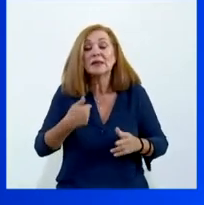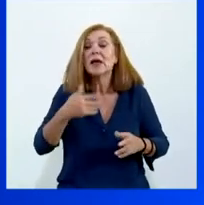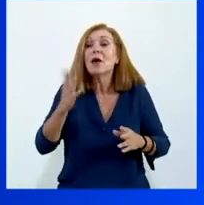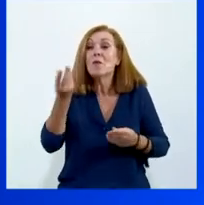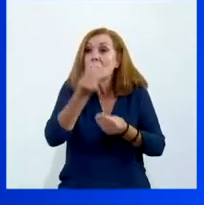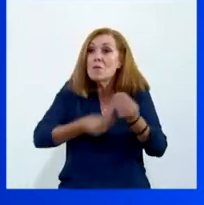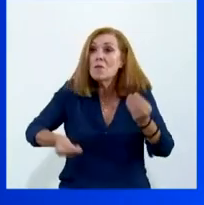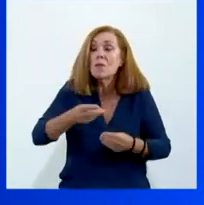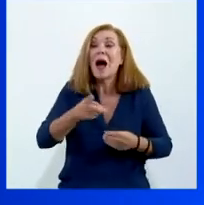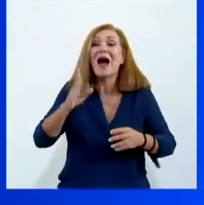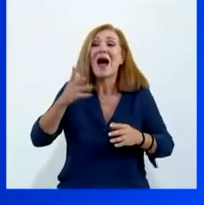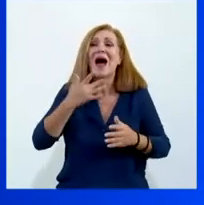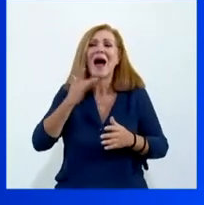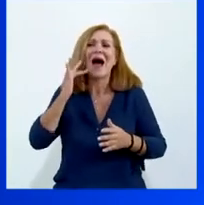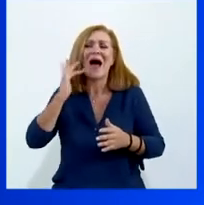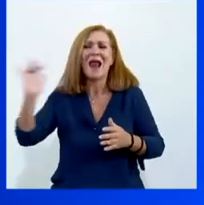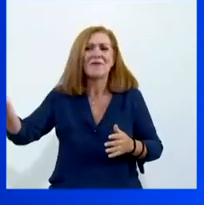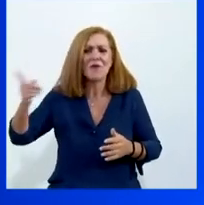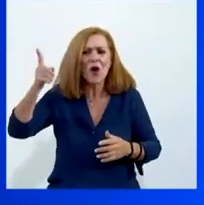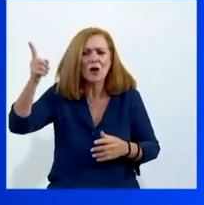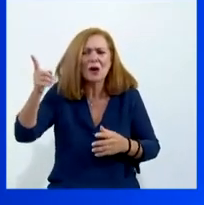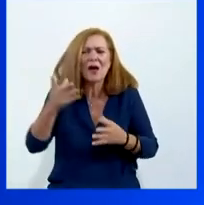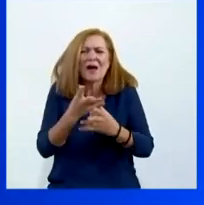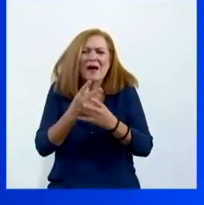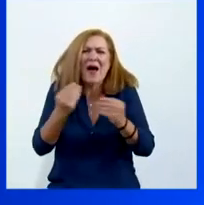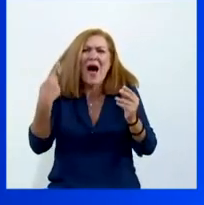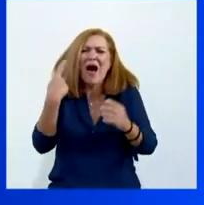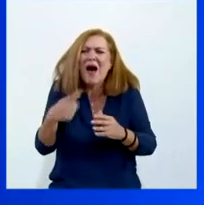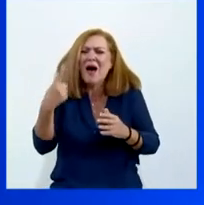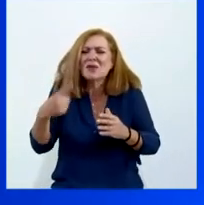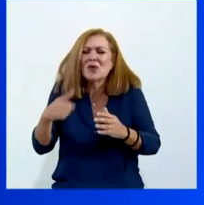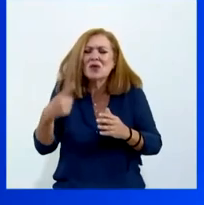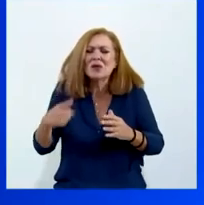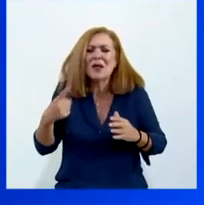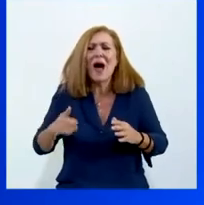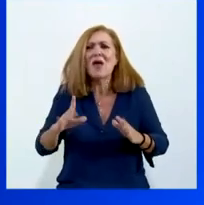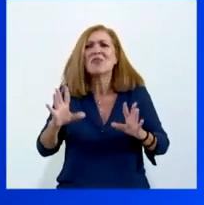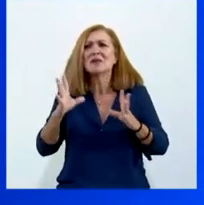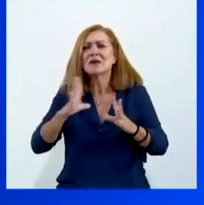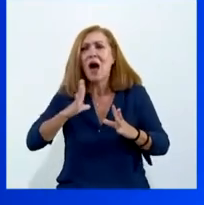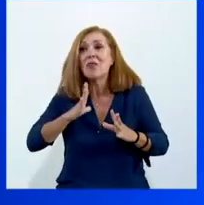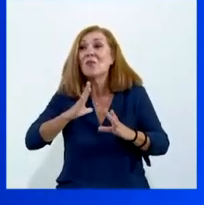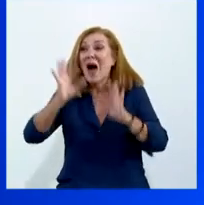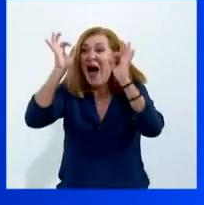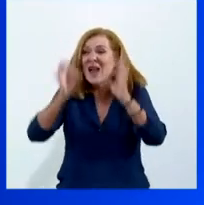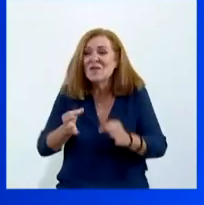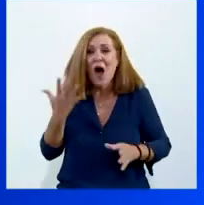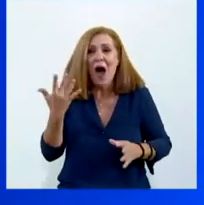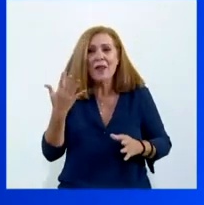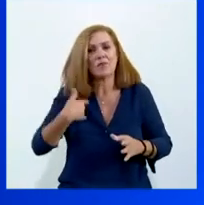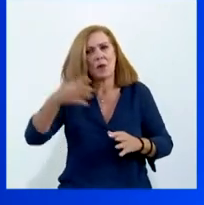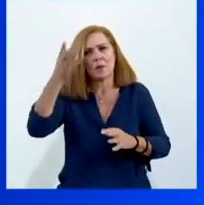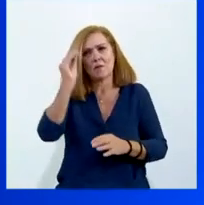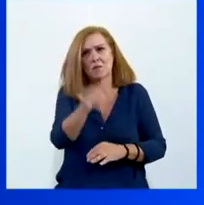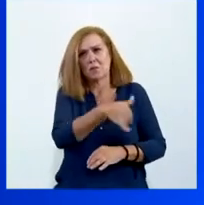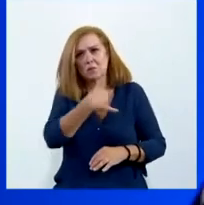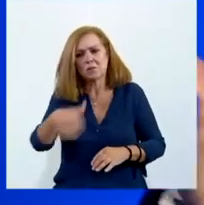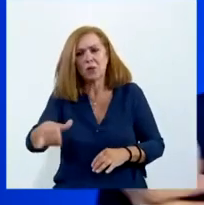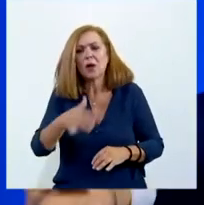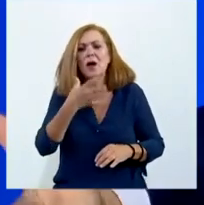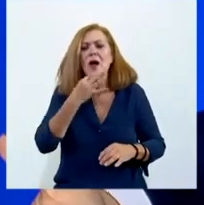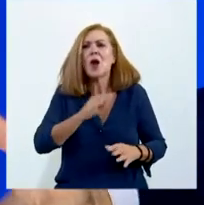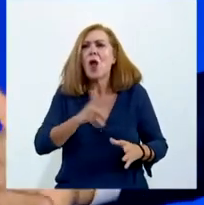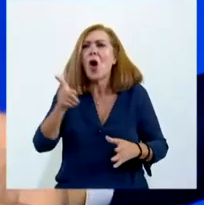Καλιφόρνια, δεν ξέρουμε πόσοι άνθρωποι, εκατοντάδες, μάλλον δεν θα το μάθουν ποτέ, διότι εξαϊλώθηκε μέχρι